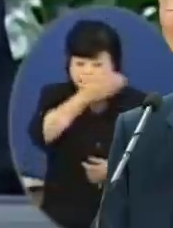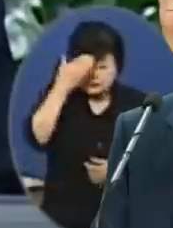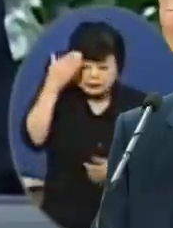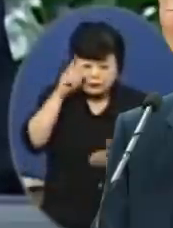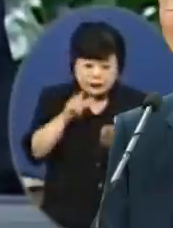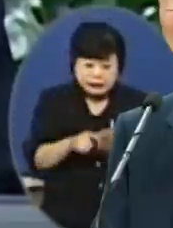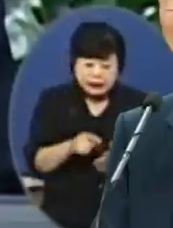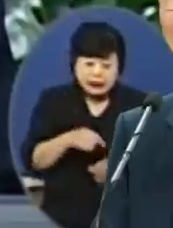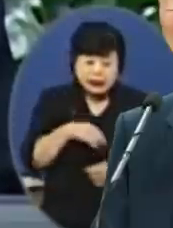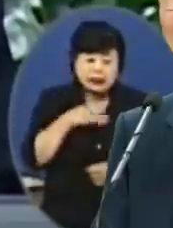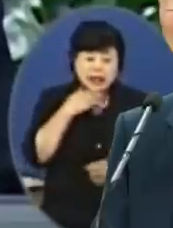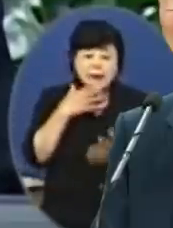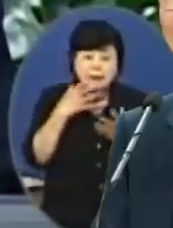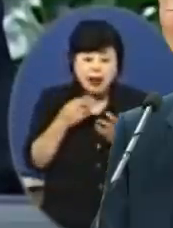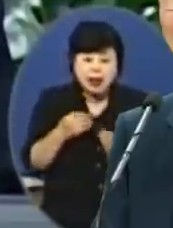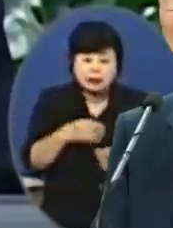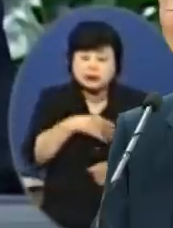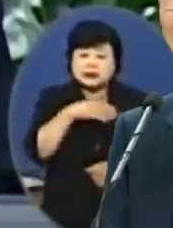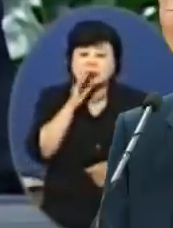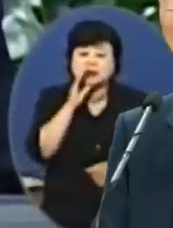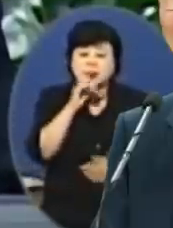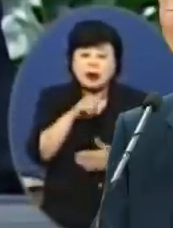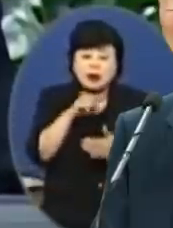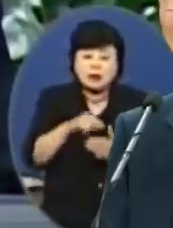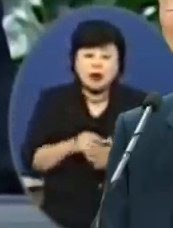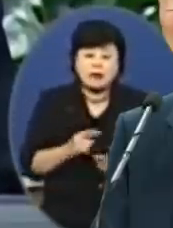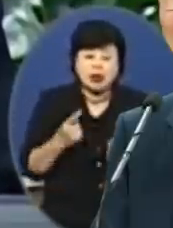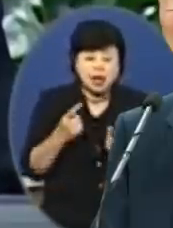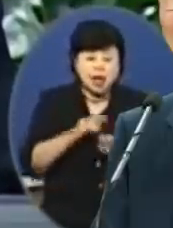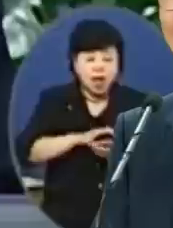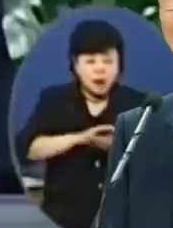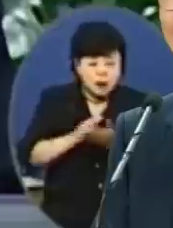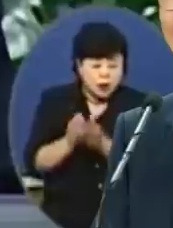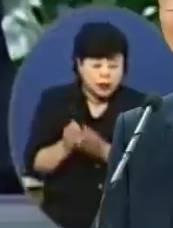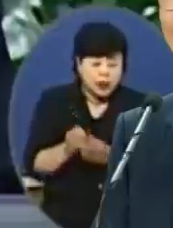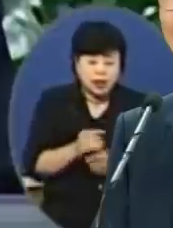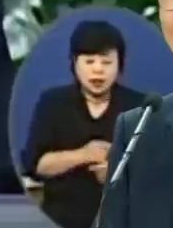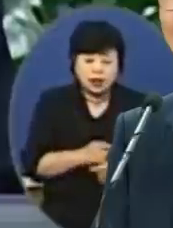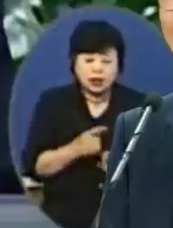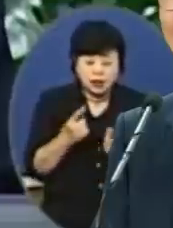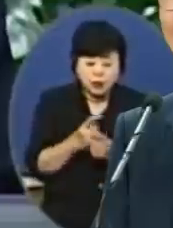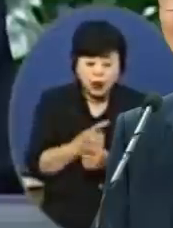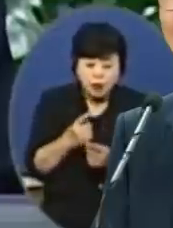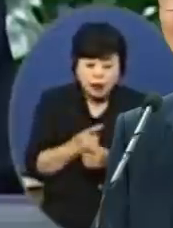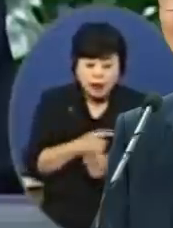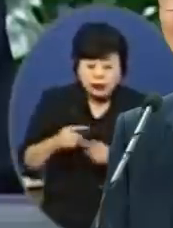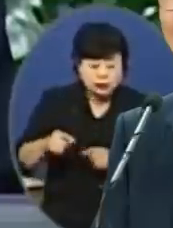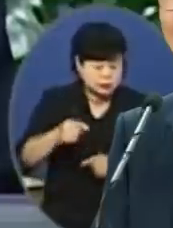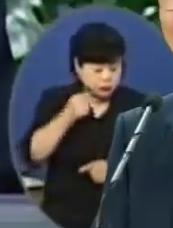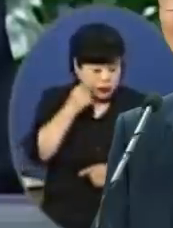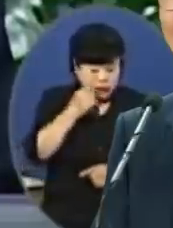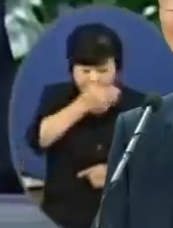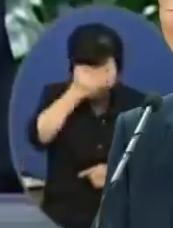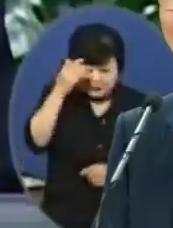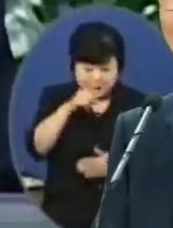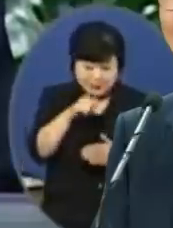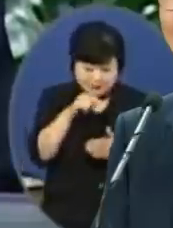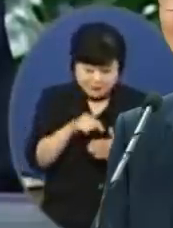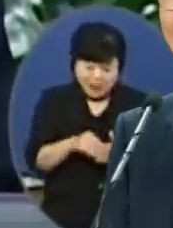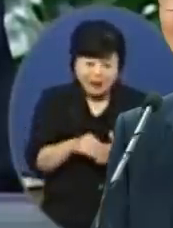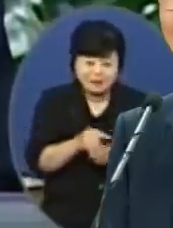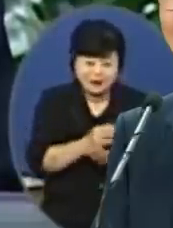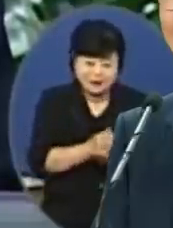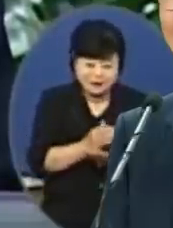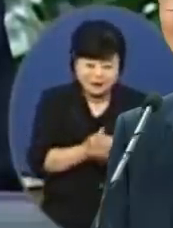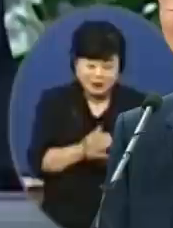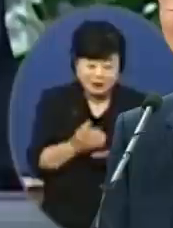젊을 때보다 나이를 먹으면 마음의 변화를 다스리기가 더 힘이 드는 것입니다. 젊을 때는 마음의 여러